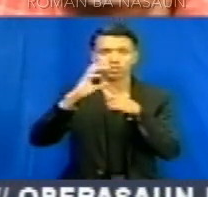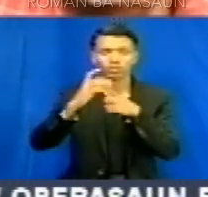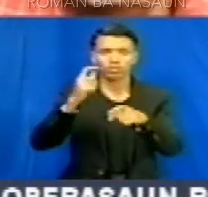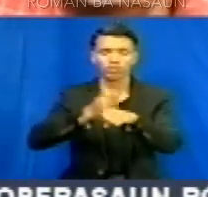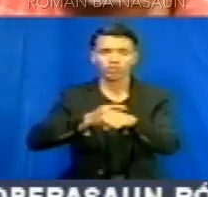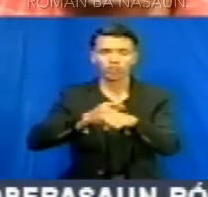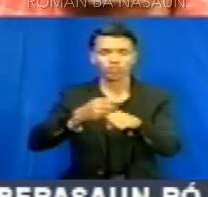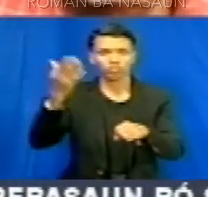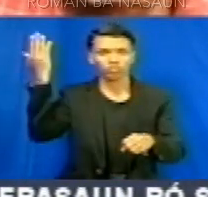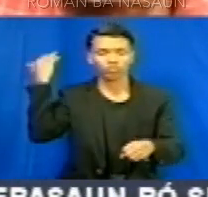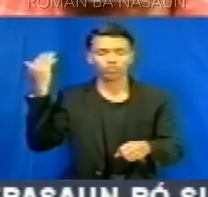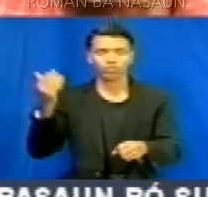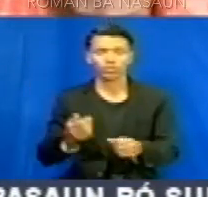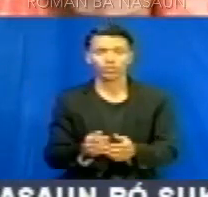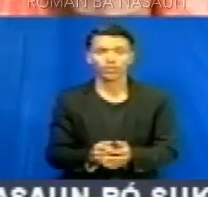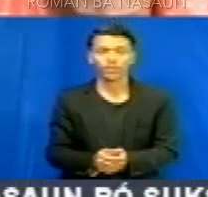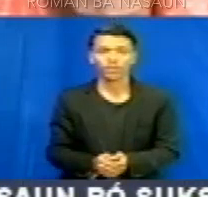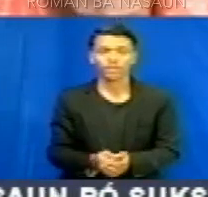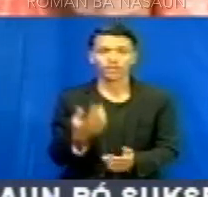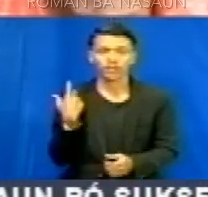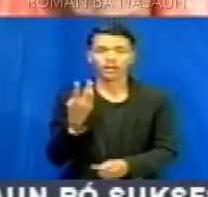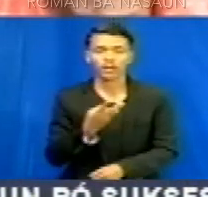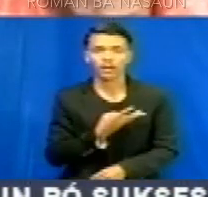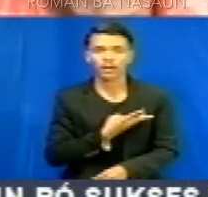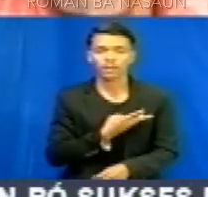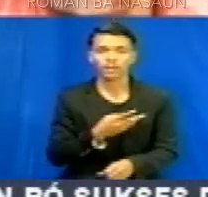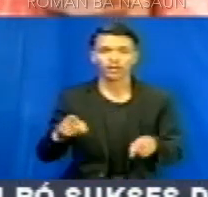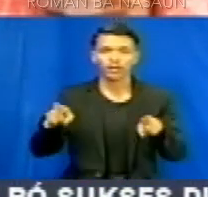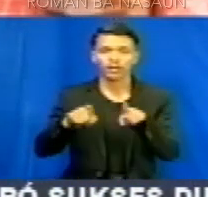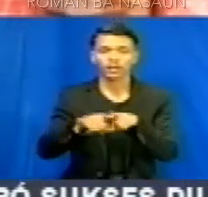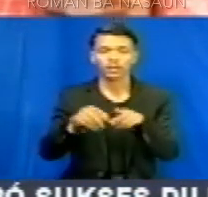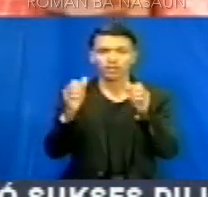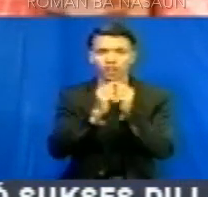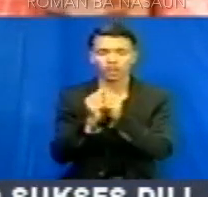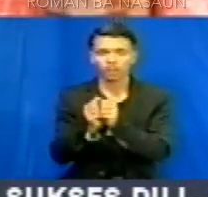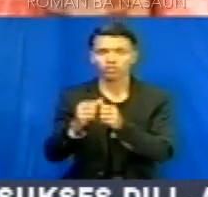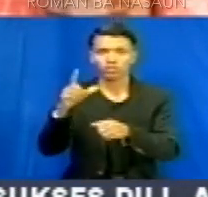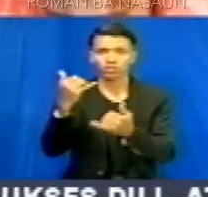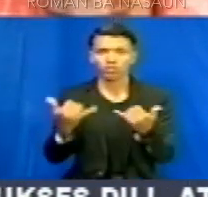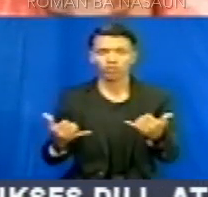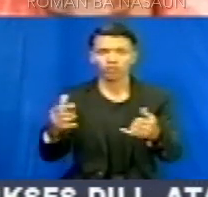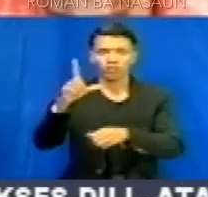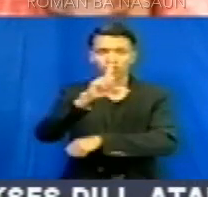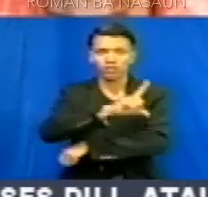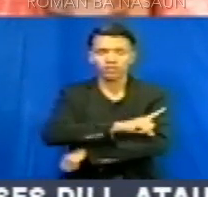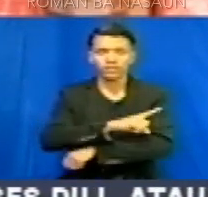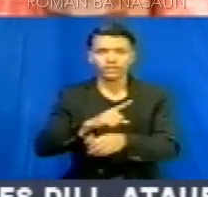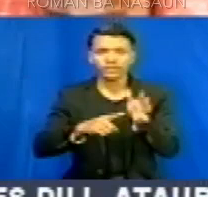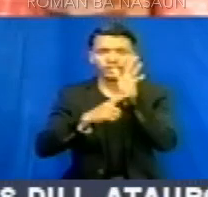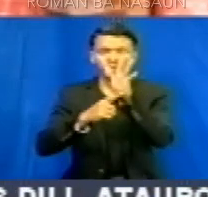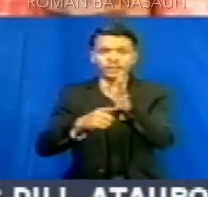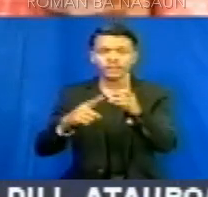abon sirnian ami ansa ami hamutu kohin loron hodi hatu duhela